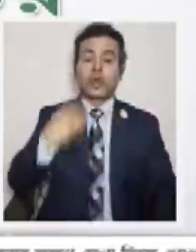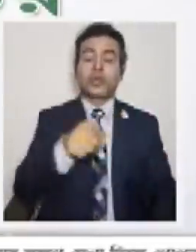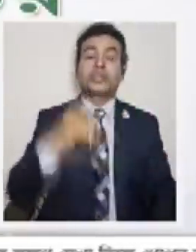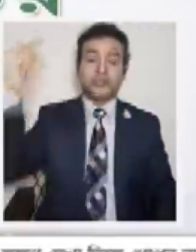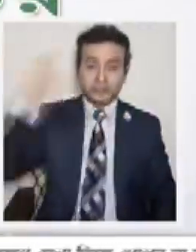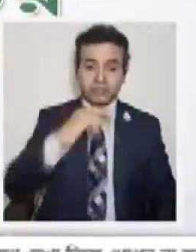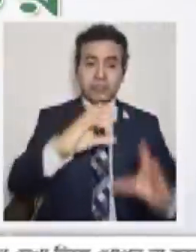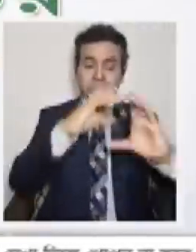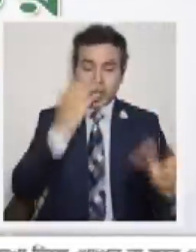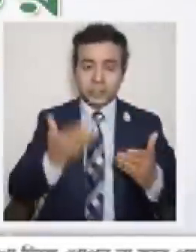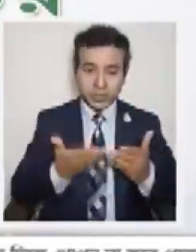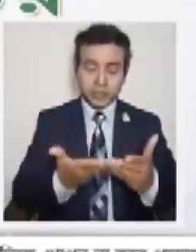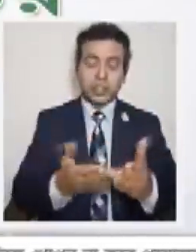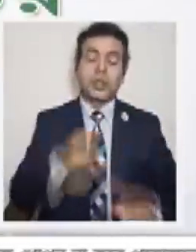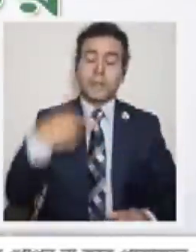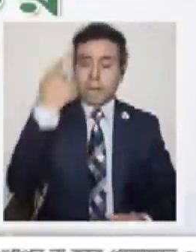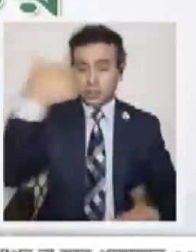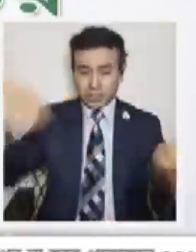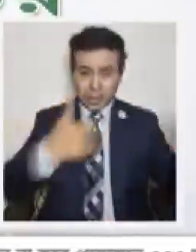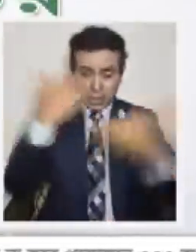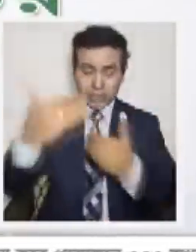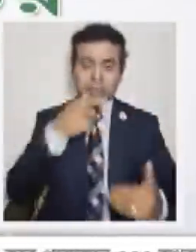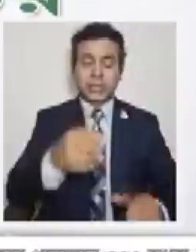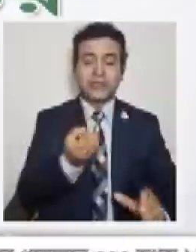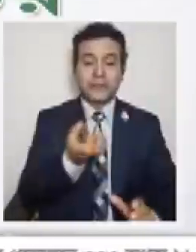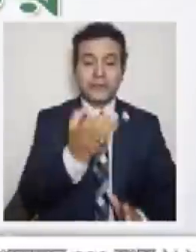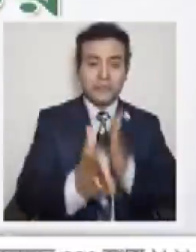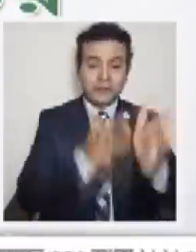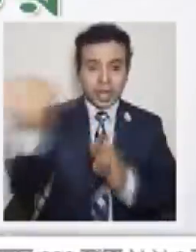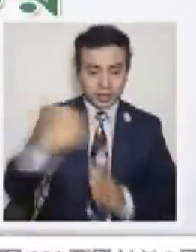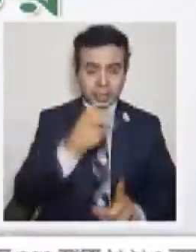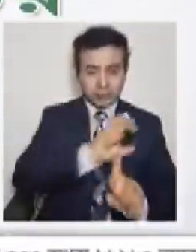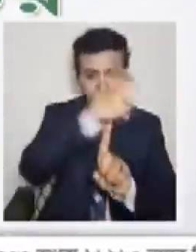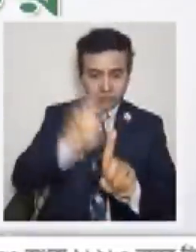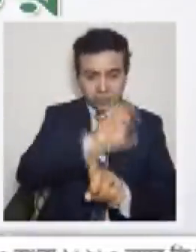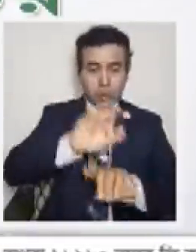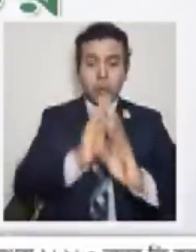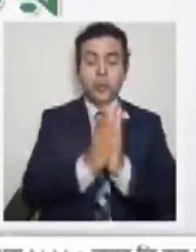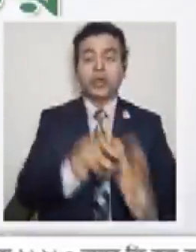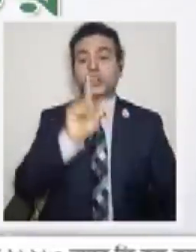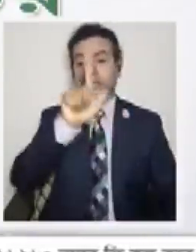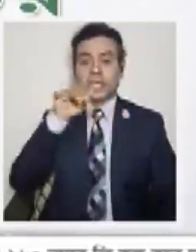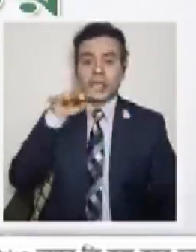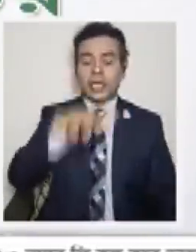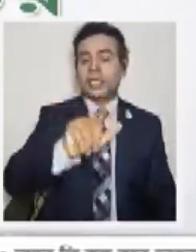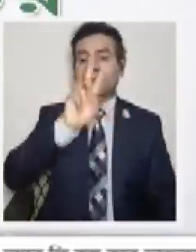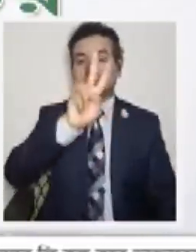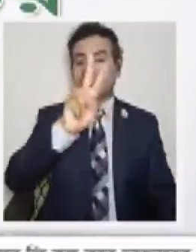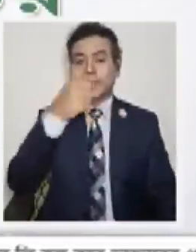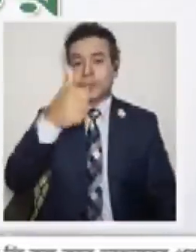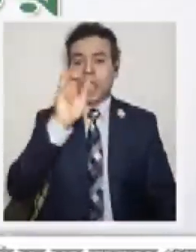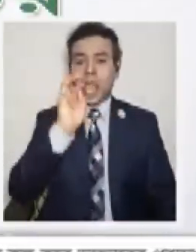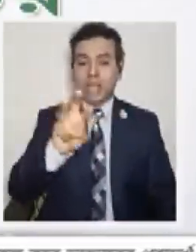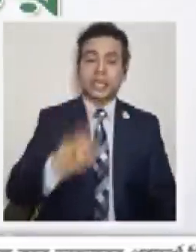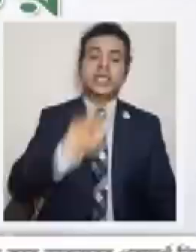হয়েছেন 1,152 জন এবং এ পর্যন্ত 3টি আন্তর্জাতিক বিমানবন্দর, সকল স্থলবন্দর এবং 2টি সমুদ্র বন্দর, ক্যান্টনমেন্ট রেল